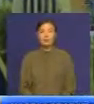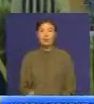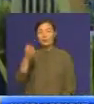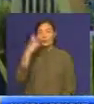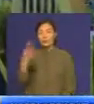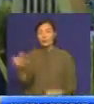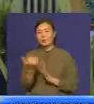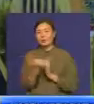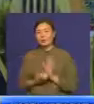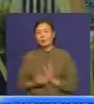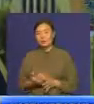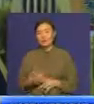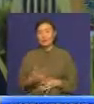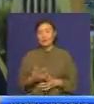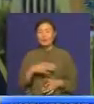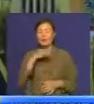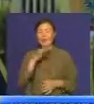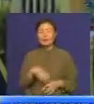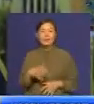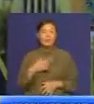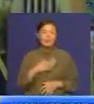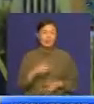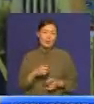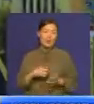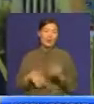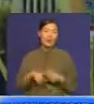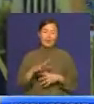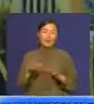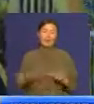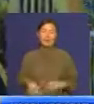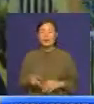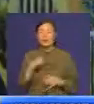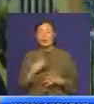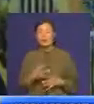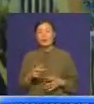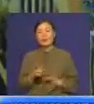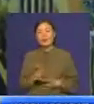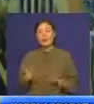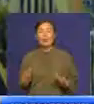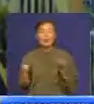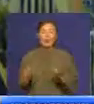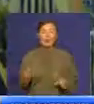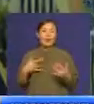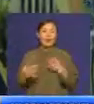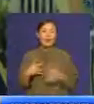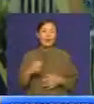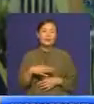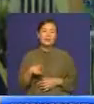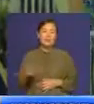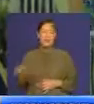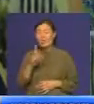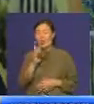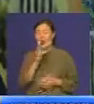Культурная программа достаточно обширная. Она включает в себя бизнес-встречи, театральные представления, с которыми выступает театр Астаны под названием